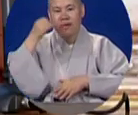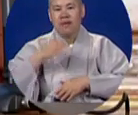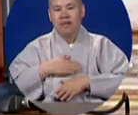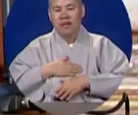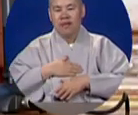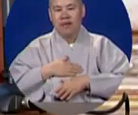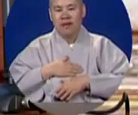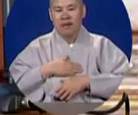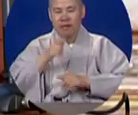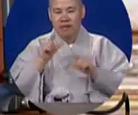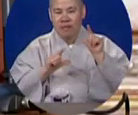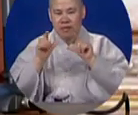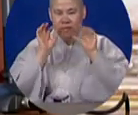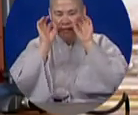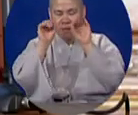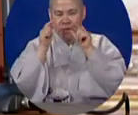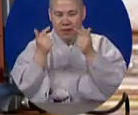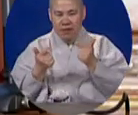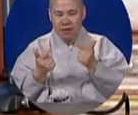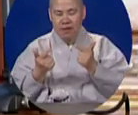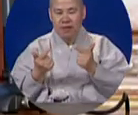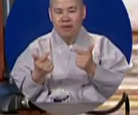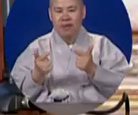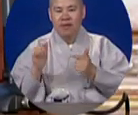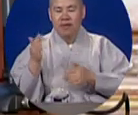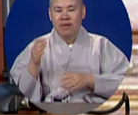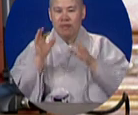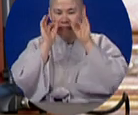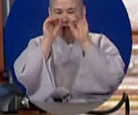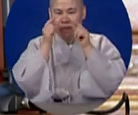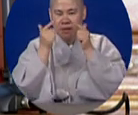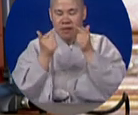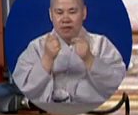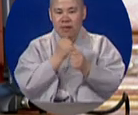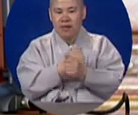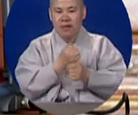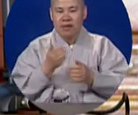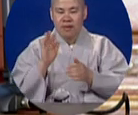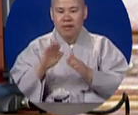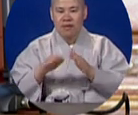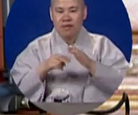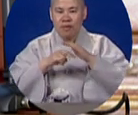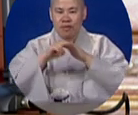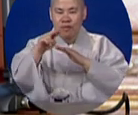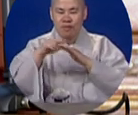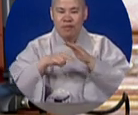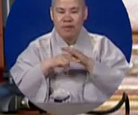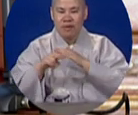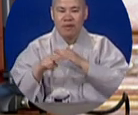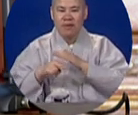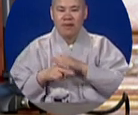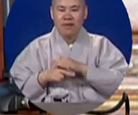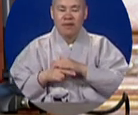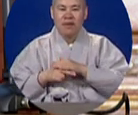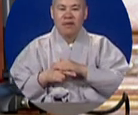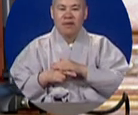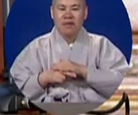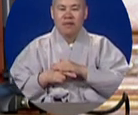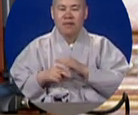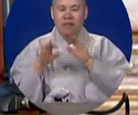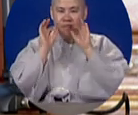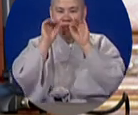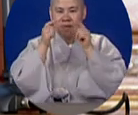그 꼴을 안 봐야지 안 보려고 그랬습니다 이건 도망가는 거예요 그리고 아예